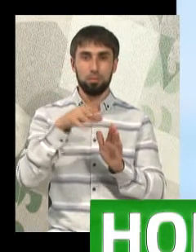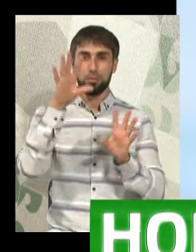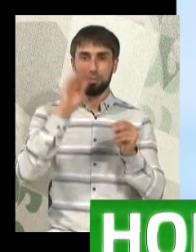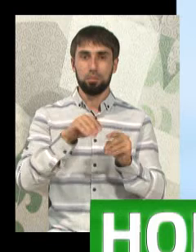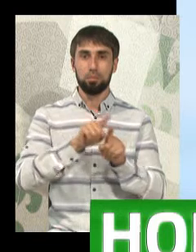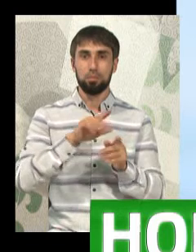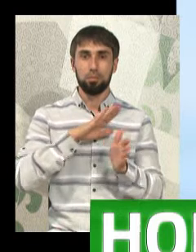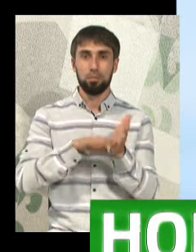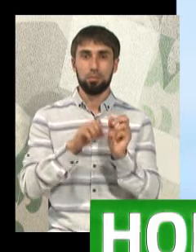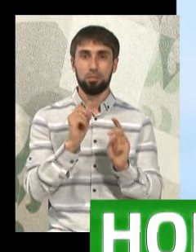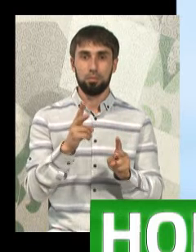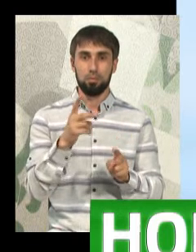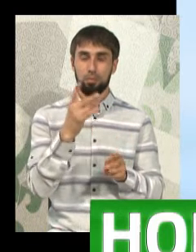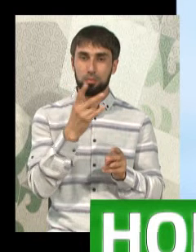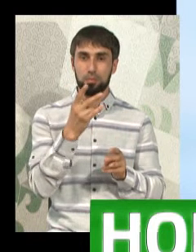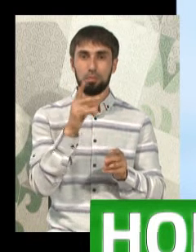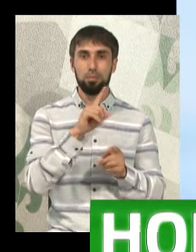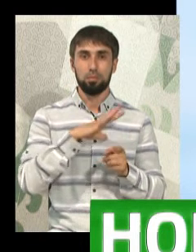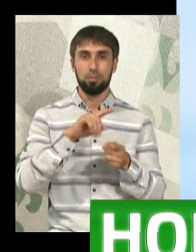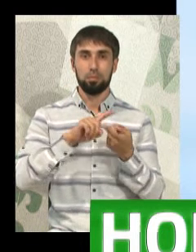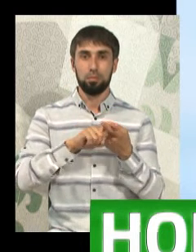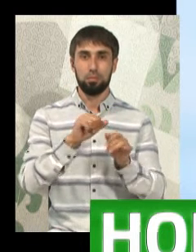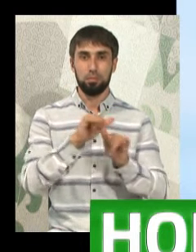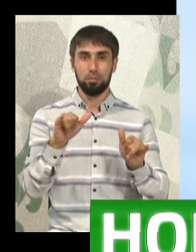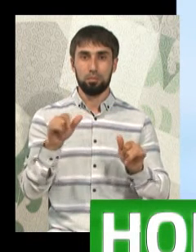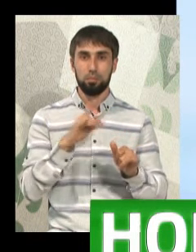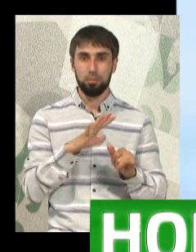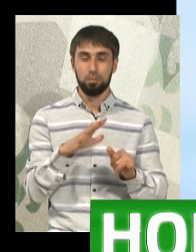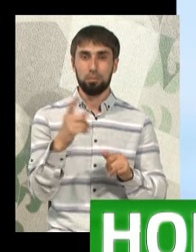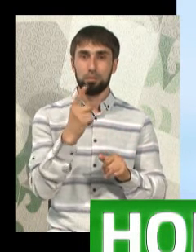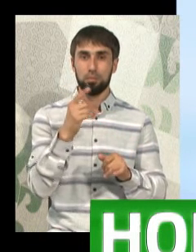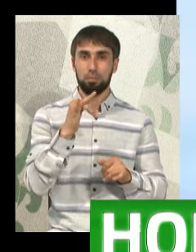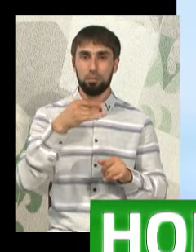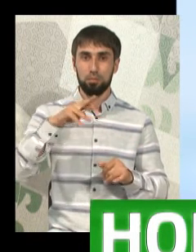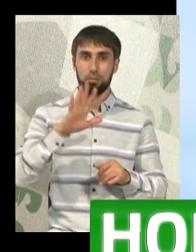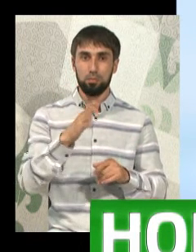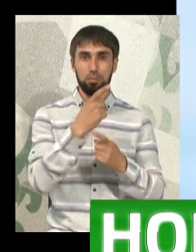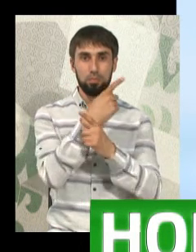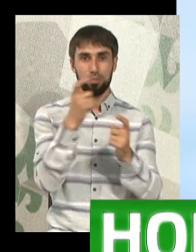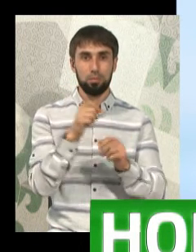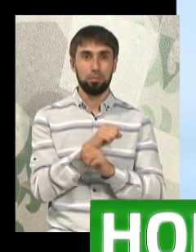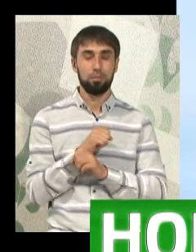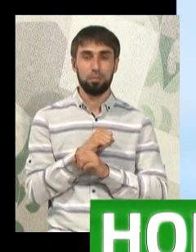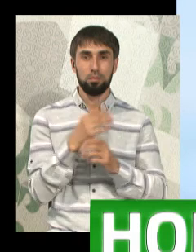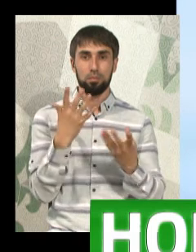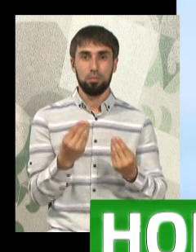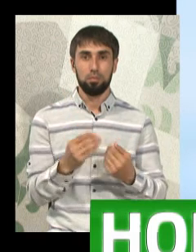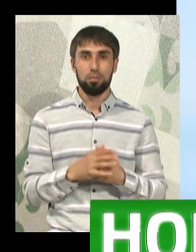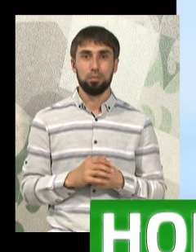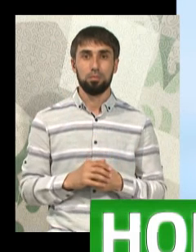против заражения и распространение к вид 19 1 июля будет объявлено выходным днем